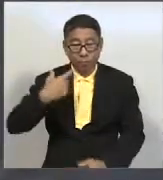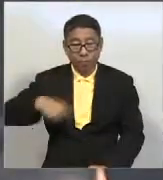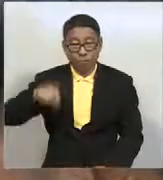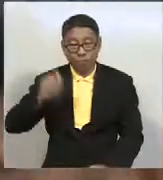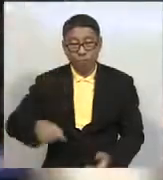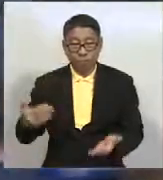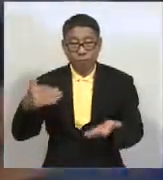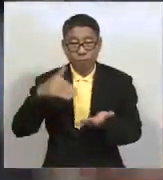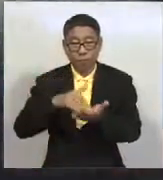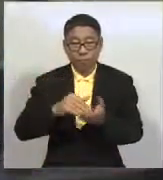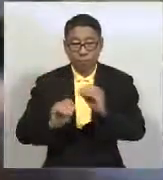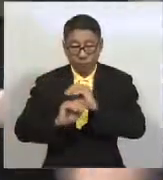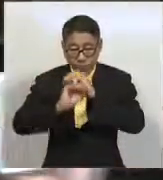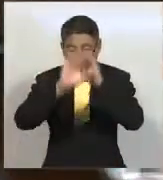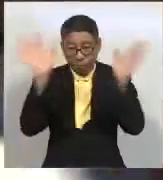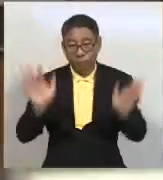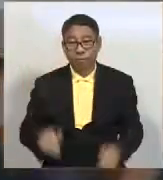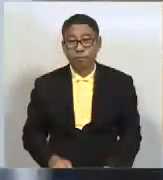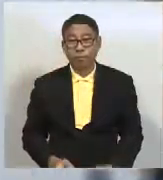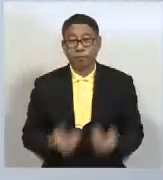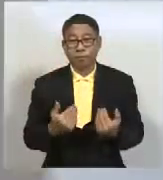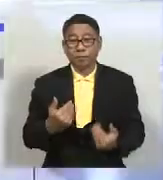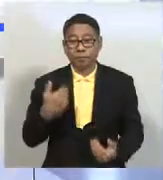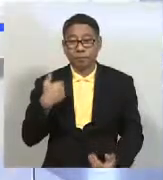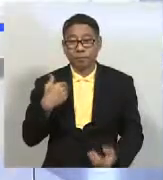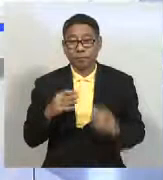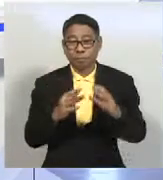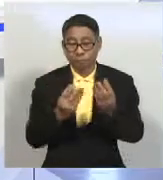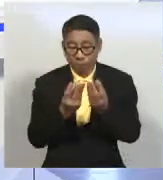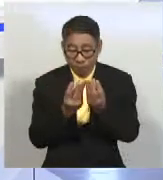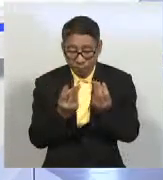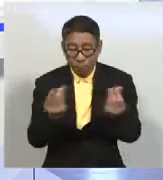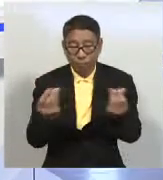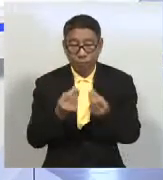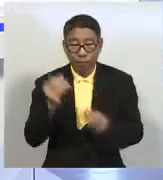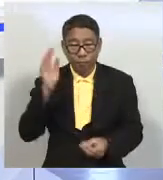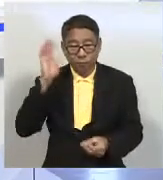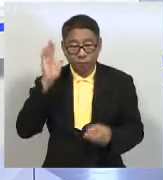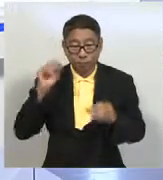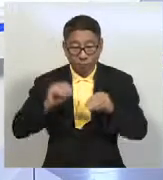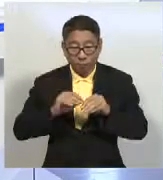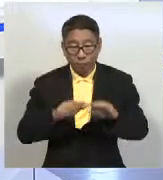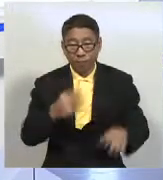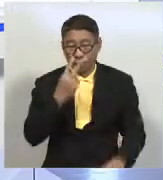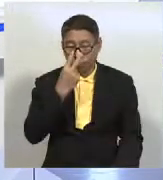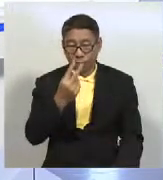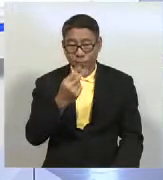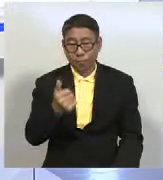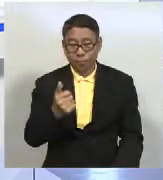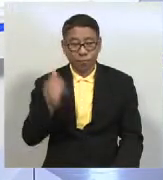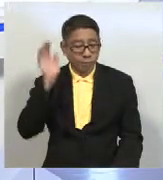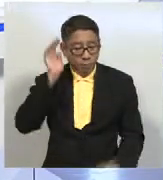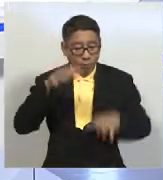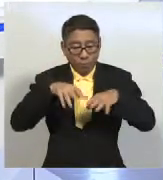รมอีกครั้งหนึ่งเพื่อความชัดเจนค่ะ เป็นเรื่องละเอียดอ่อนนะครับฉะนั้นไอ้ที่แชร์กันในโซเชียลมีเดียเนี่ยดูได้แต่ว่าอย่าเพิ่